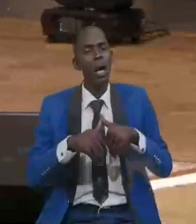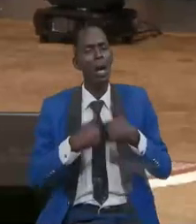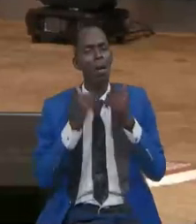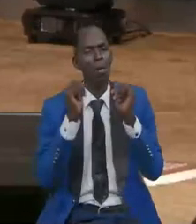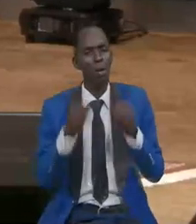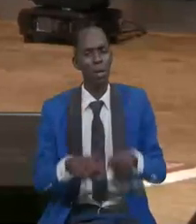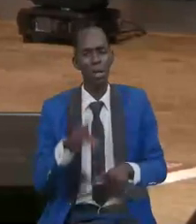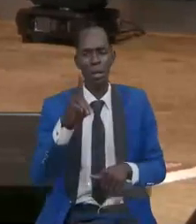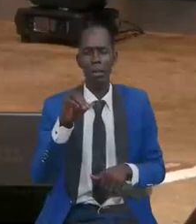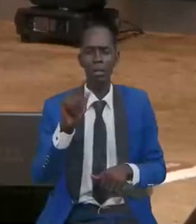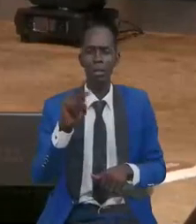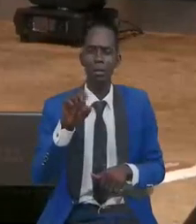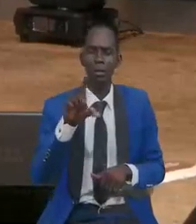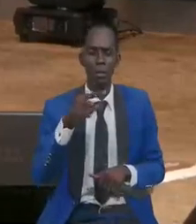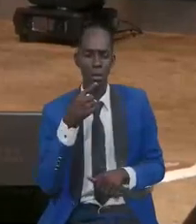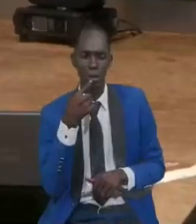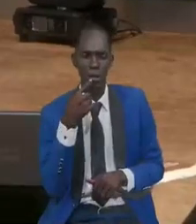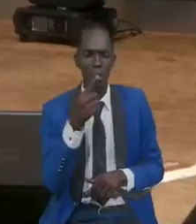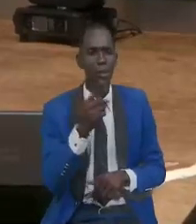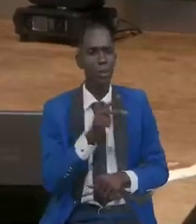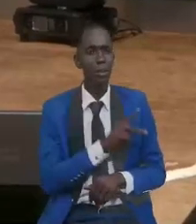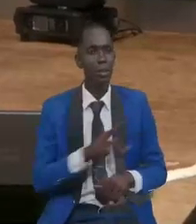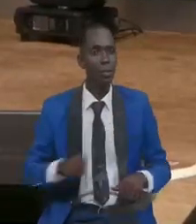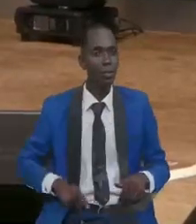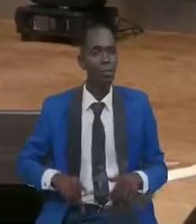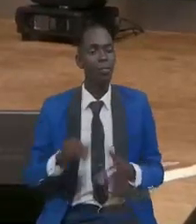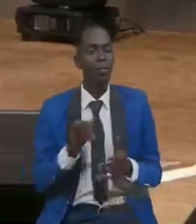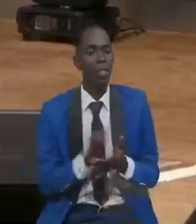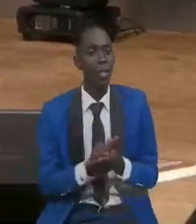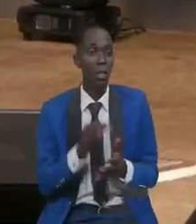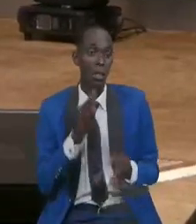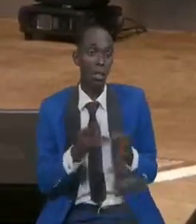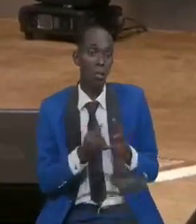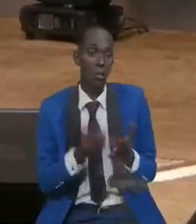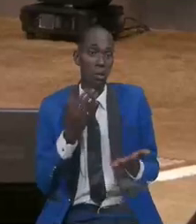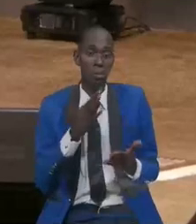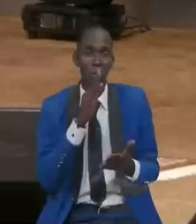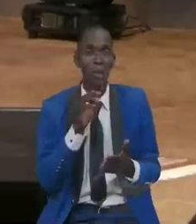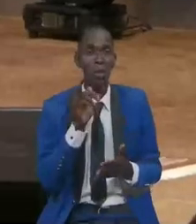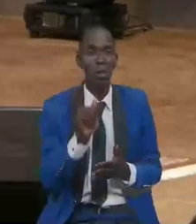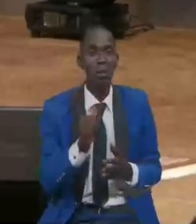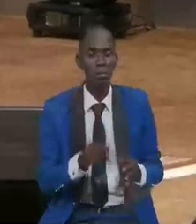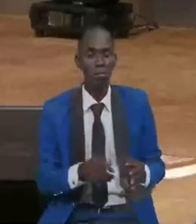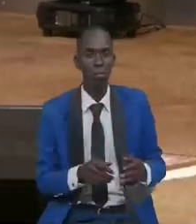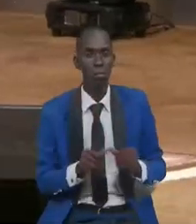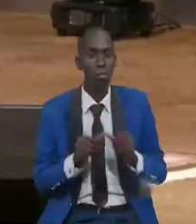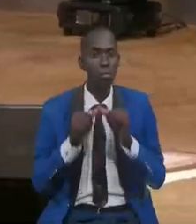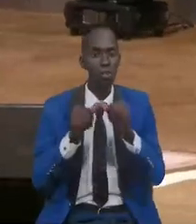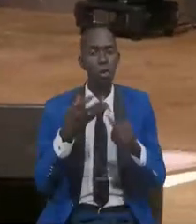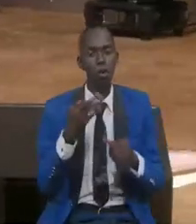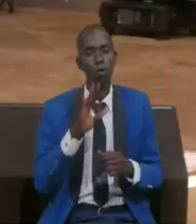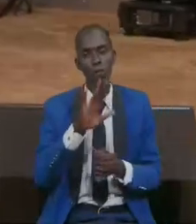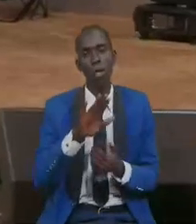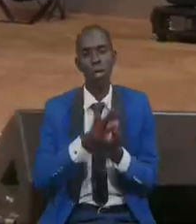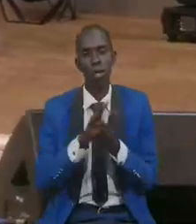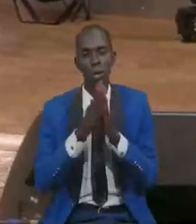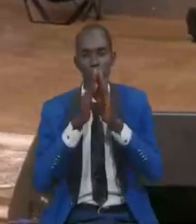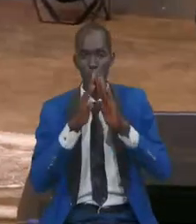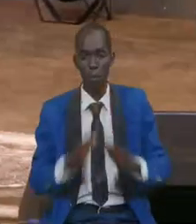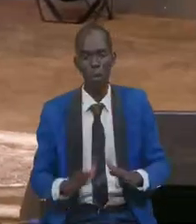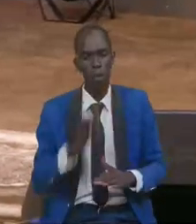dire que ce sera ainsi pour prolonger sa paix, son bonheur? Pourquoi lui a-t-il dit ça?